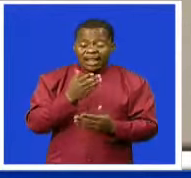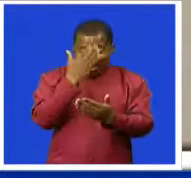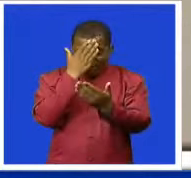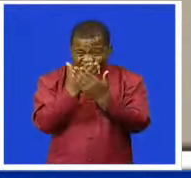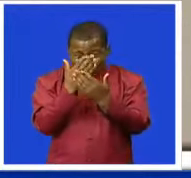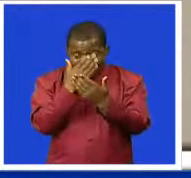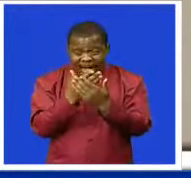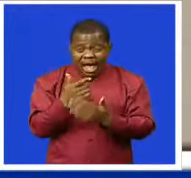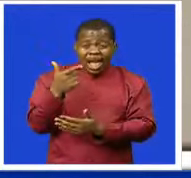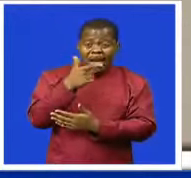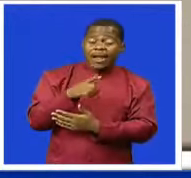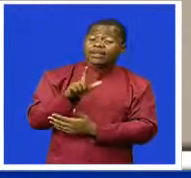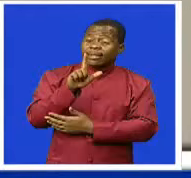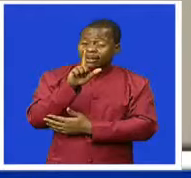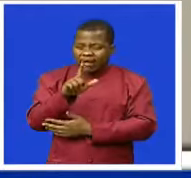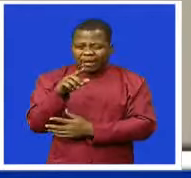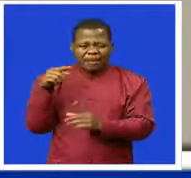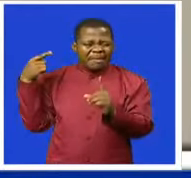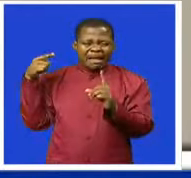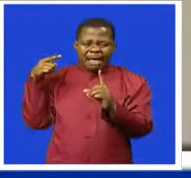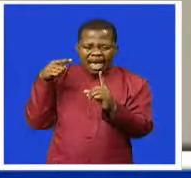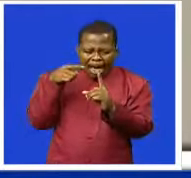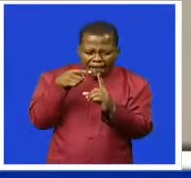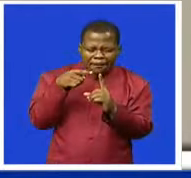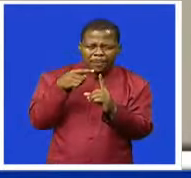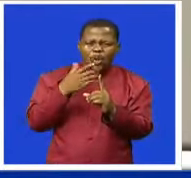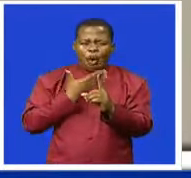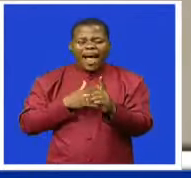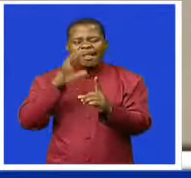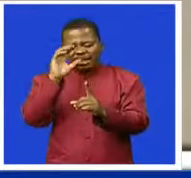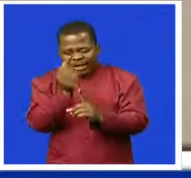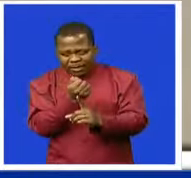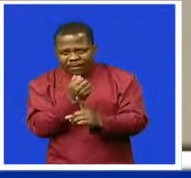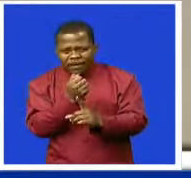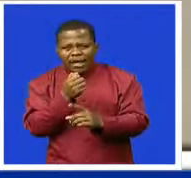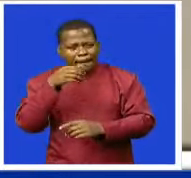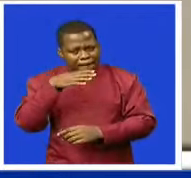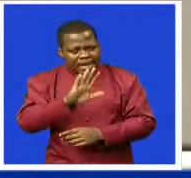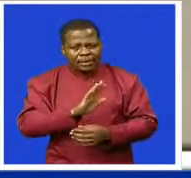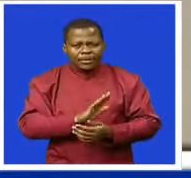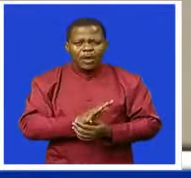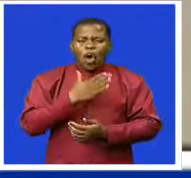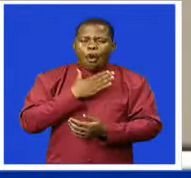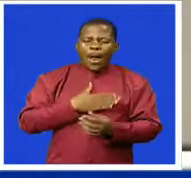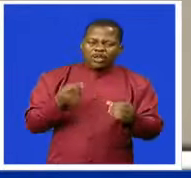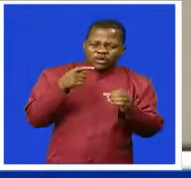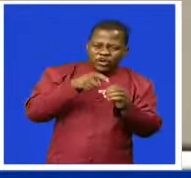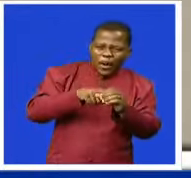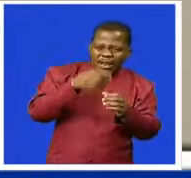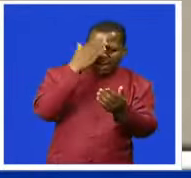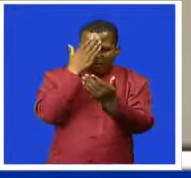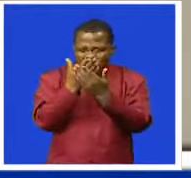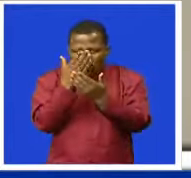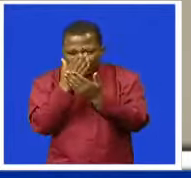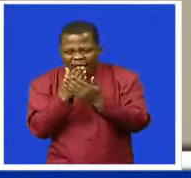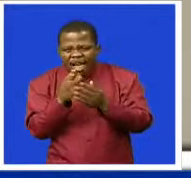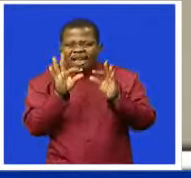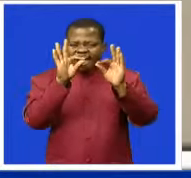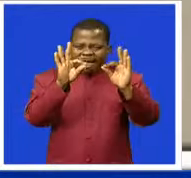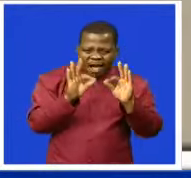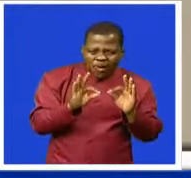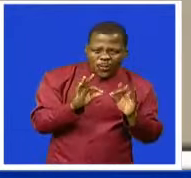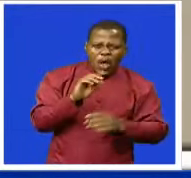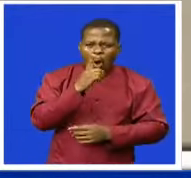ngiyongena kuyiphi curriculum ngiyofunda ema economics ngiyofunda ema accounts ngiyofunda ini lokunye lengifuna ukuhlanyela kulaba mfana